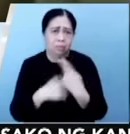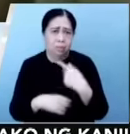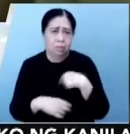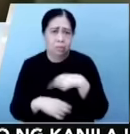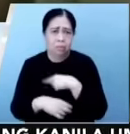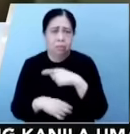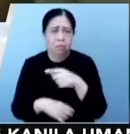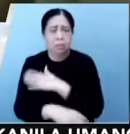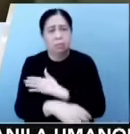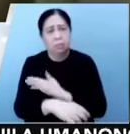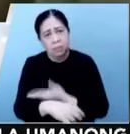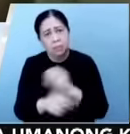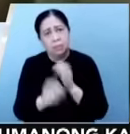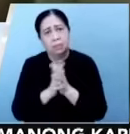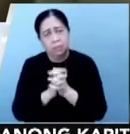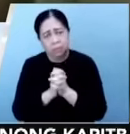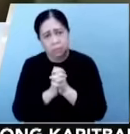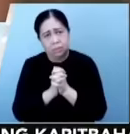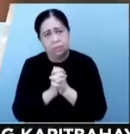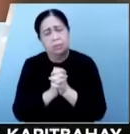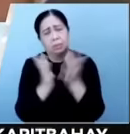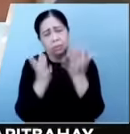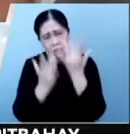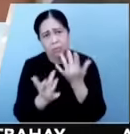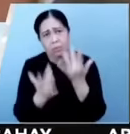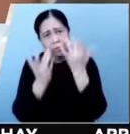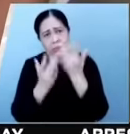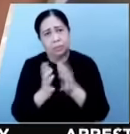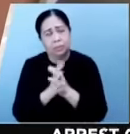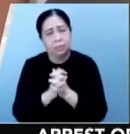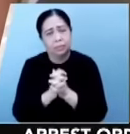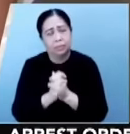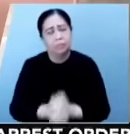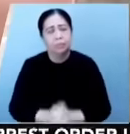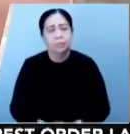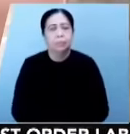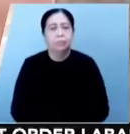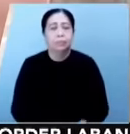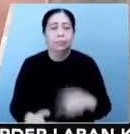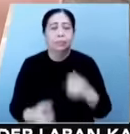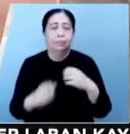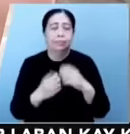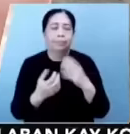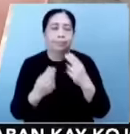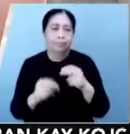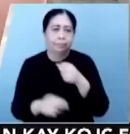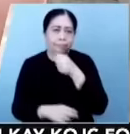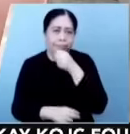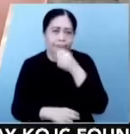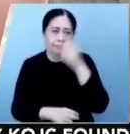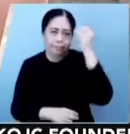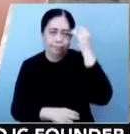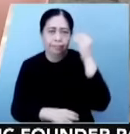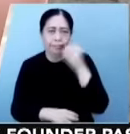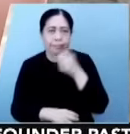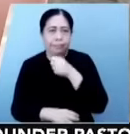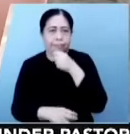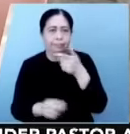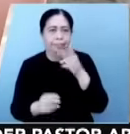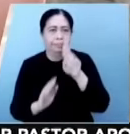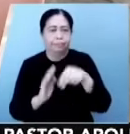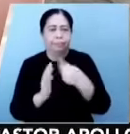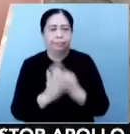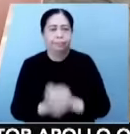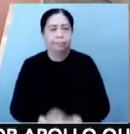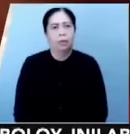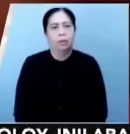bata. Marang awa niyo na po. Para sa GMA Integrated News, Oscar Oida, nakatutok, 24 oras.